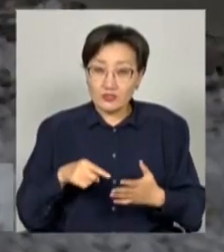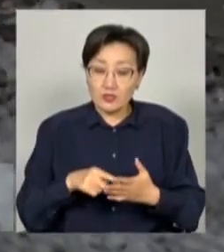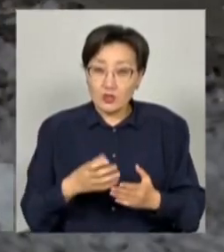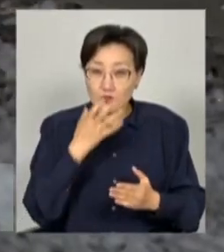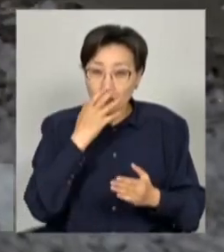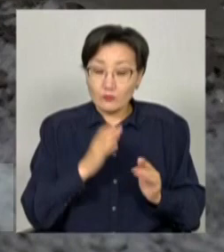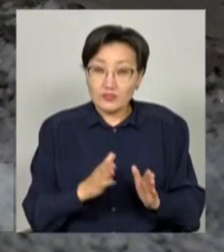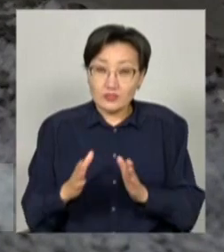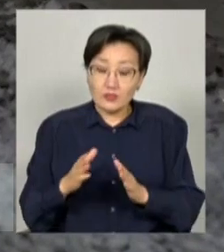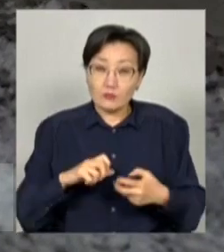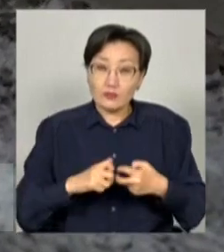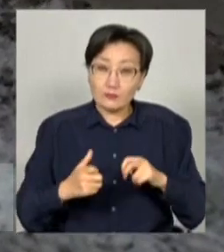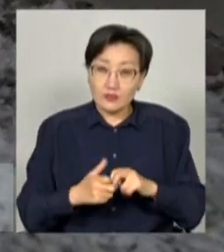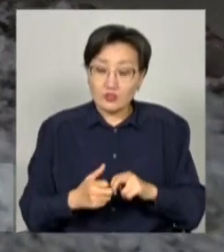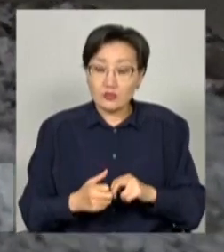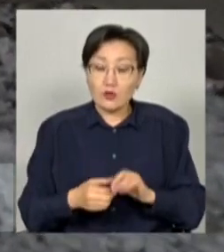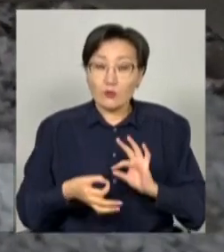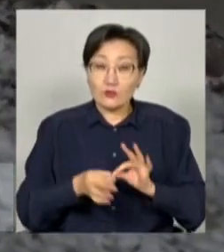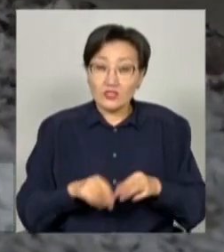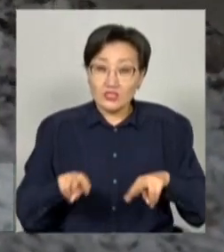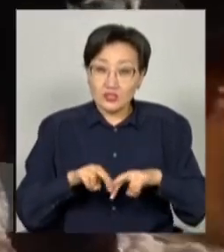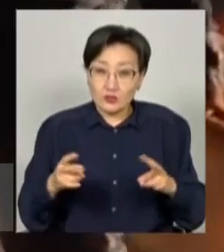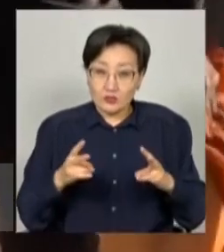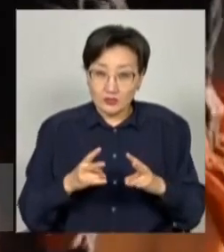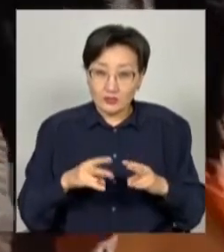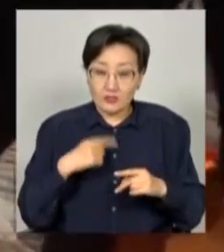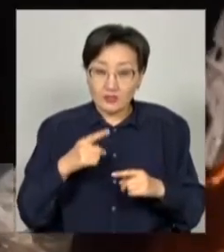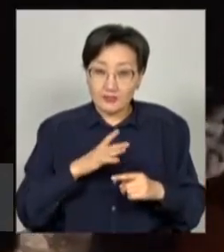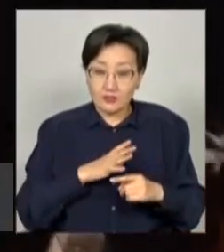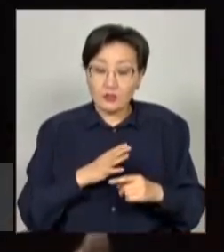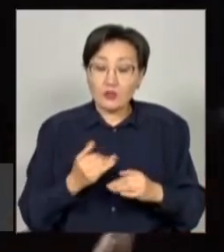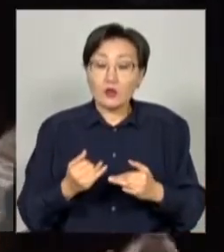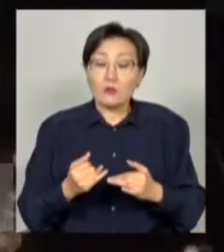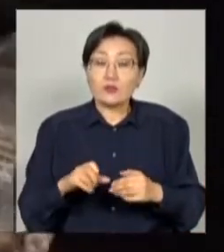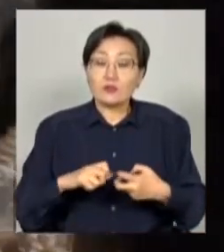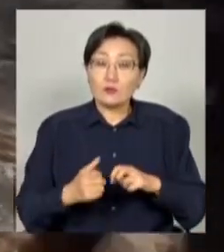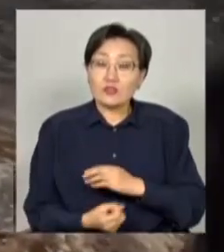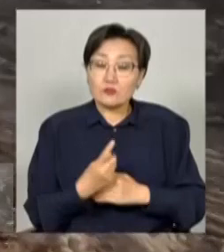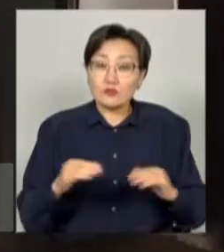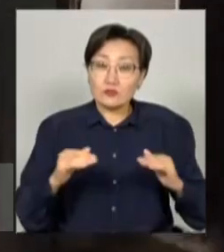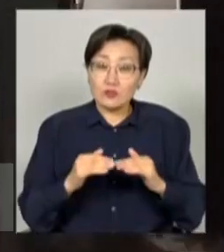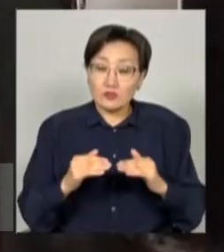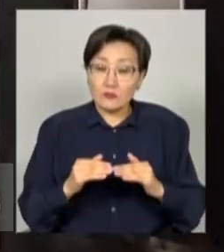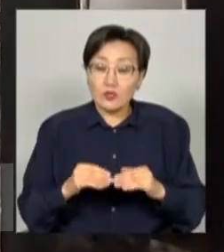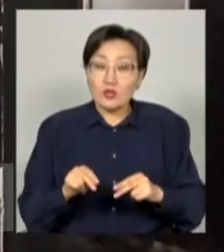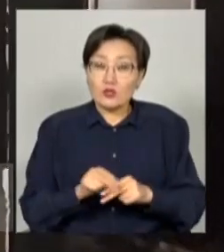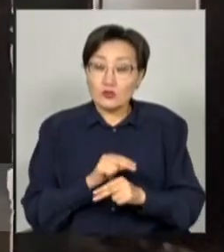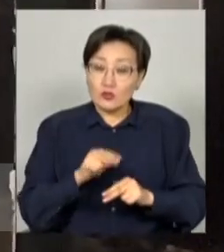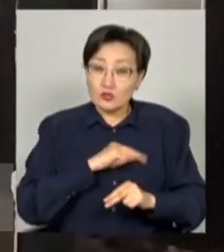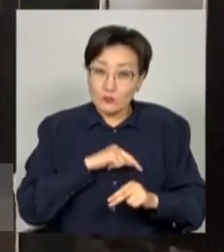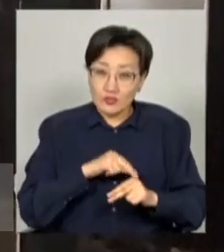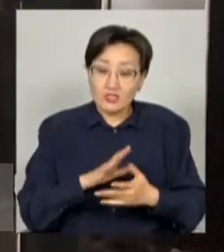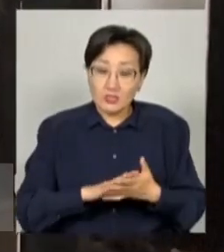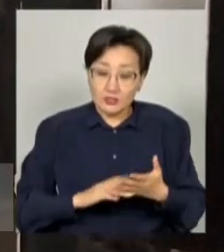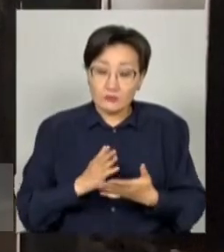қалалардың жылу жүйесіндегі проблемаларын бүге жүйесіне дейін тексеру қажеттігін айтты. Ол ақау шыққан нысанда жөндеу жұмыстарының жалғасып